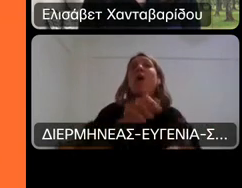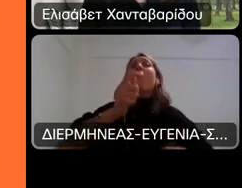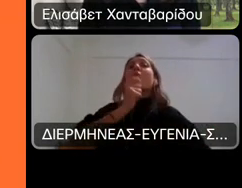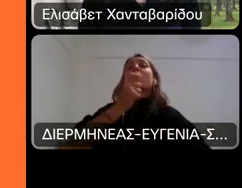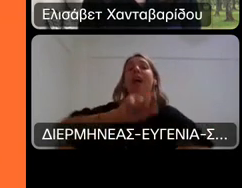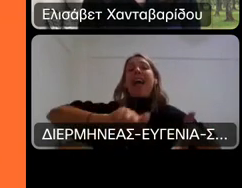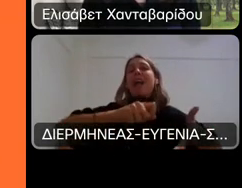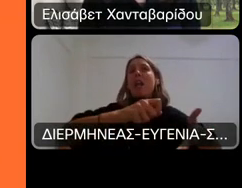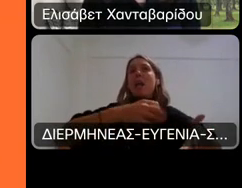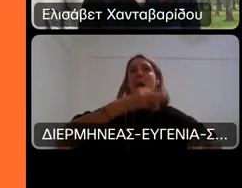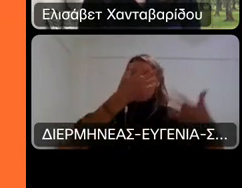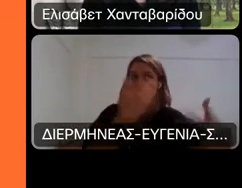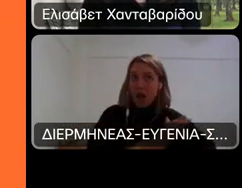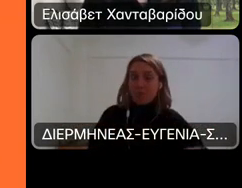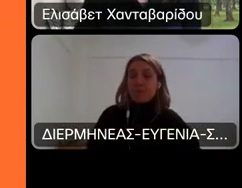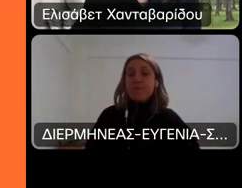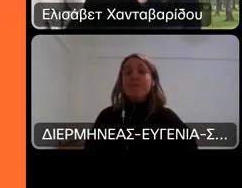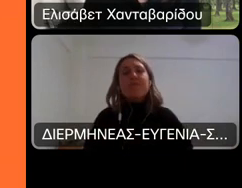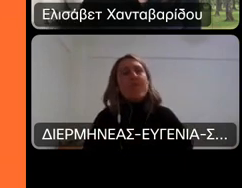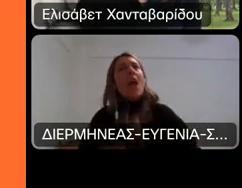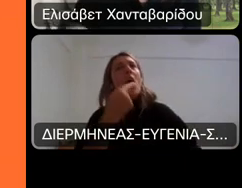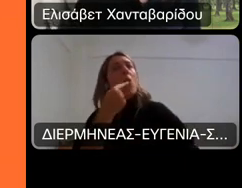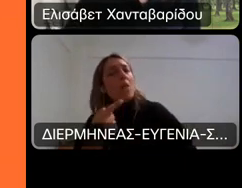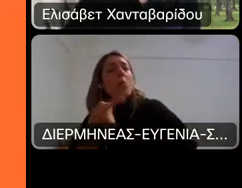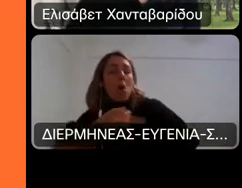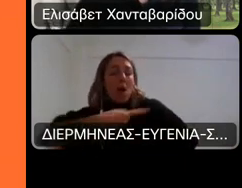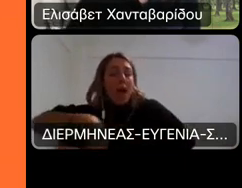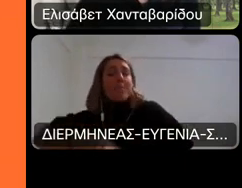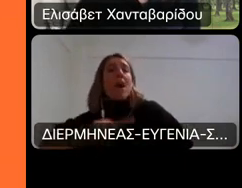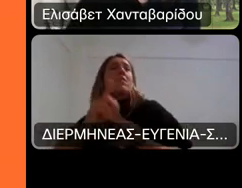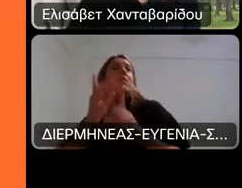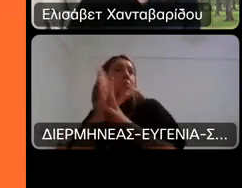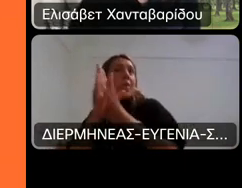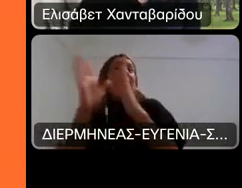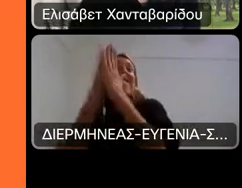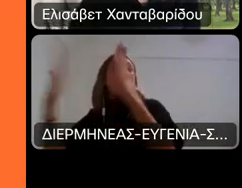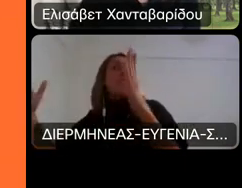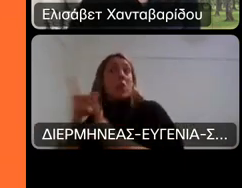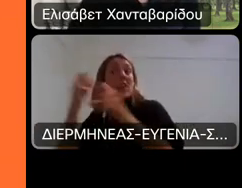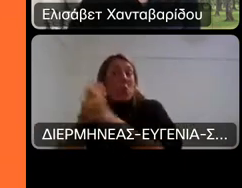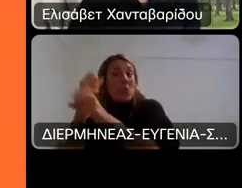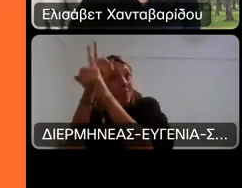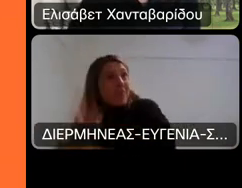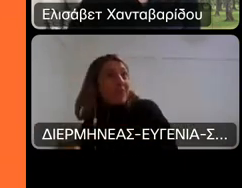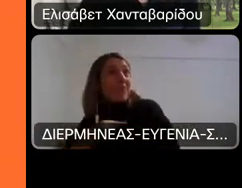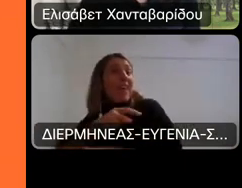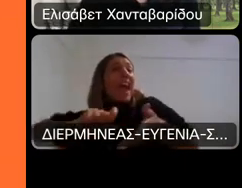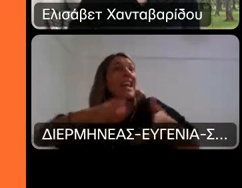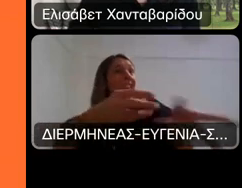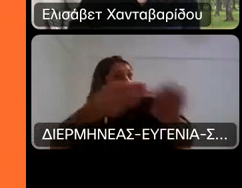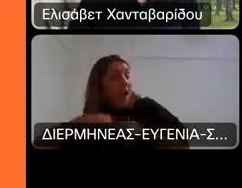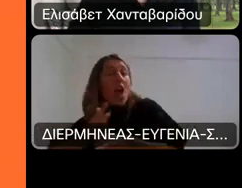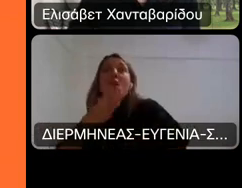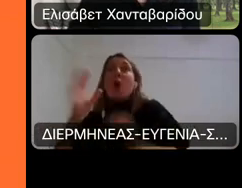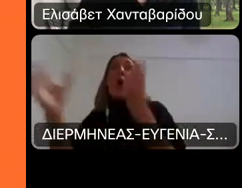μπορούσαν, εγώ θα ήθελα να πω, να υπάρχουν αντίστοιχα εργαλεία και για εμάς τους βιβλιοθηκονόμους, γιατί και εμείς χρησιμοποιούμε δημόσιο λόγο μέσω των καταλόγων